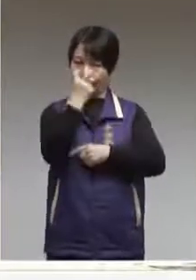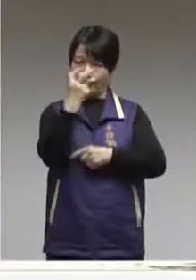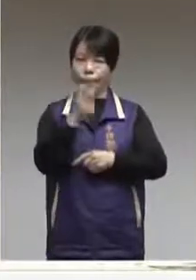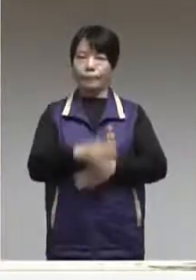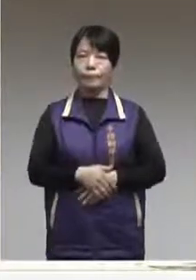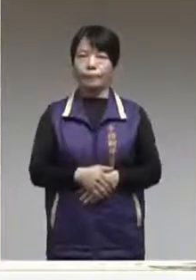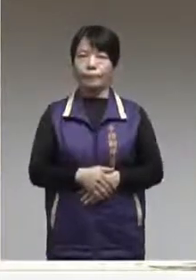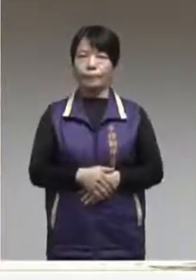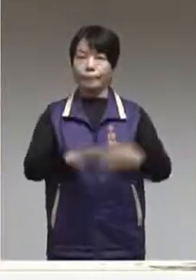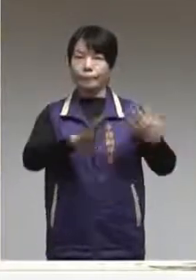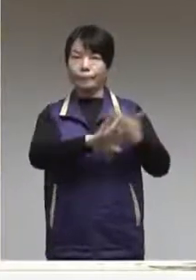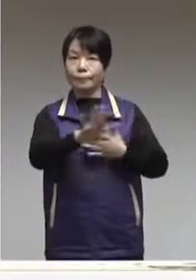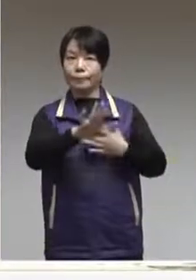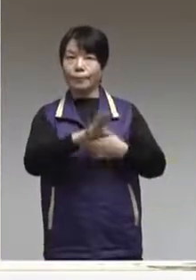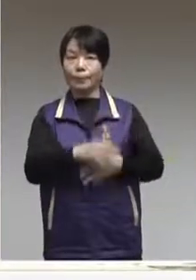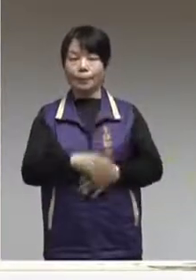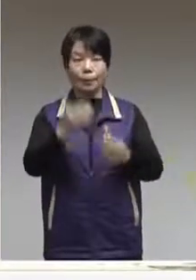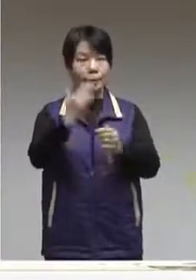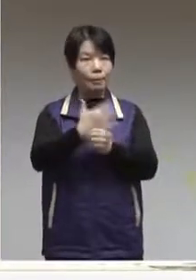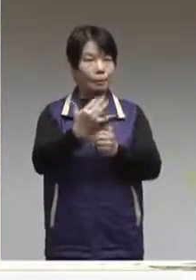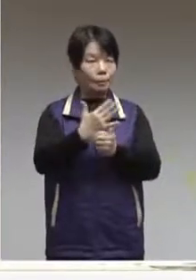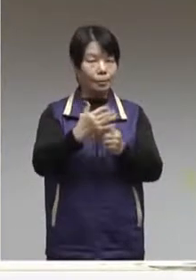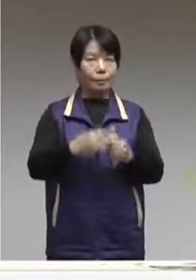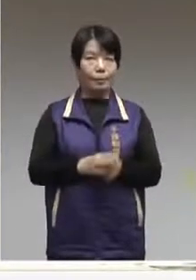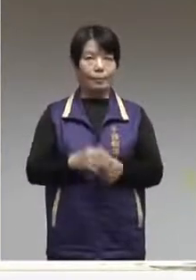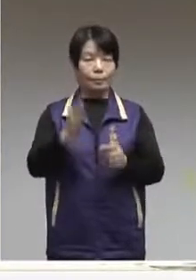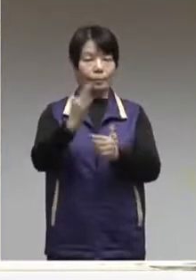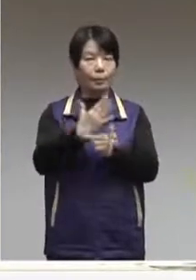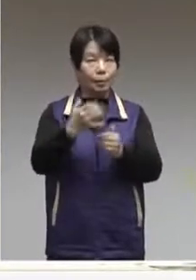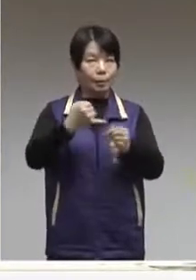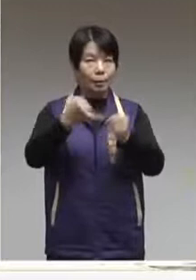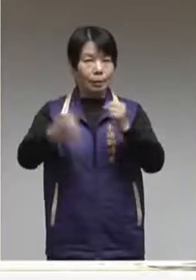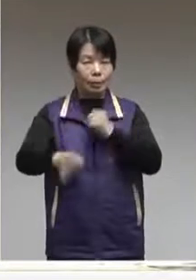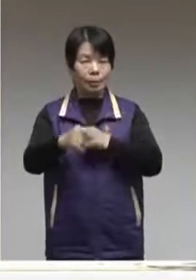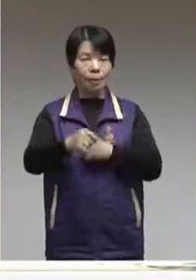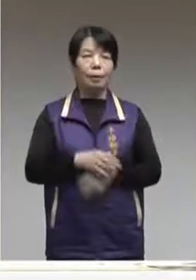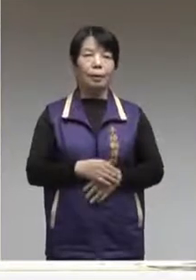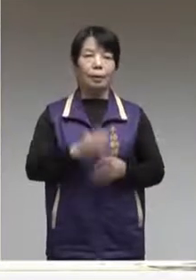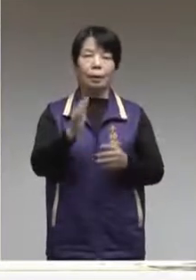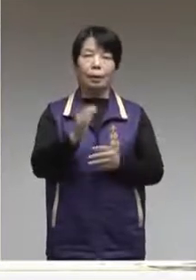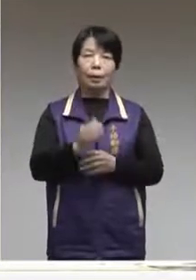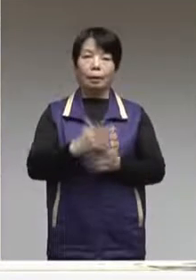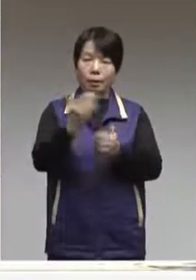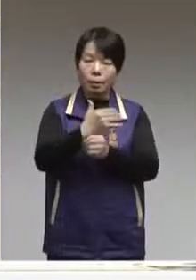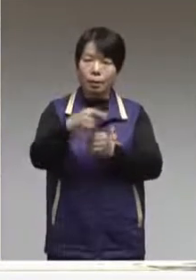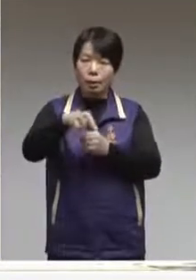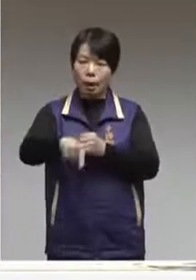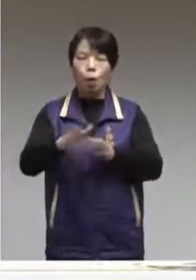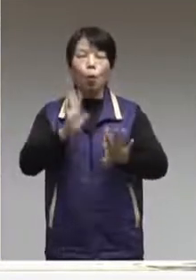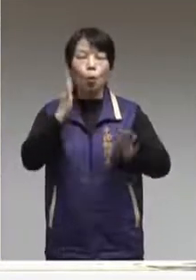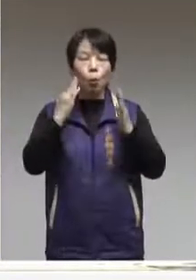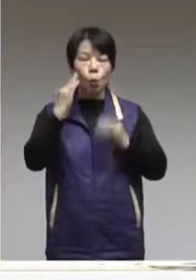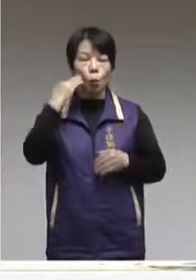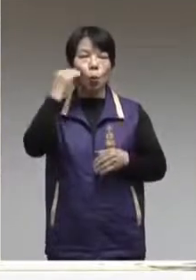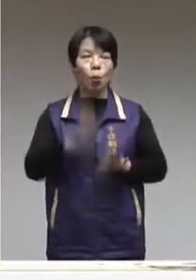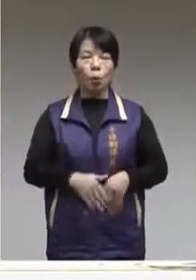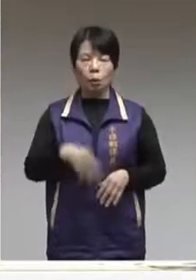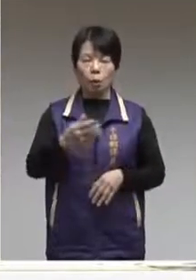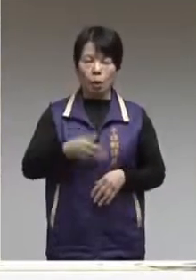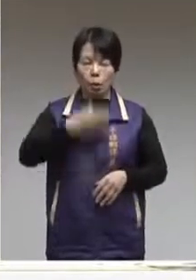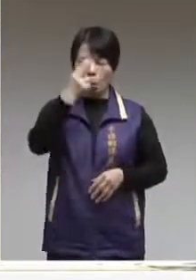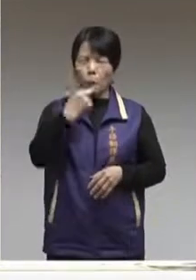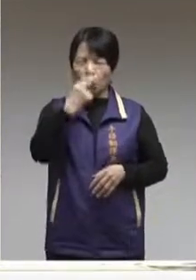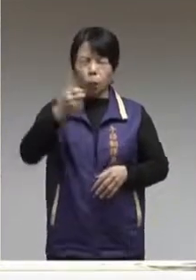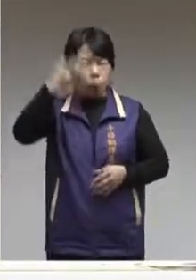哦，啊，另外，离基丁，咱基澳中洲的时段，那有感冒、发烧、头壳疼、哪有疼，等